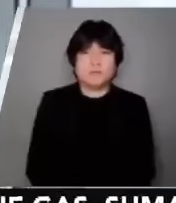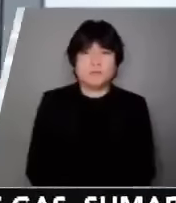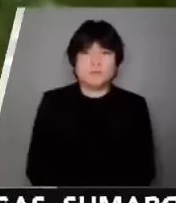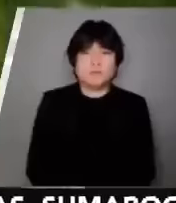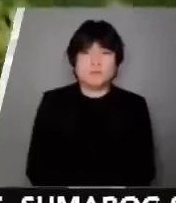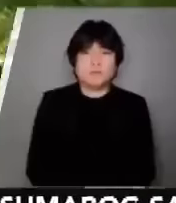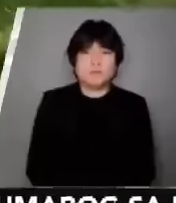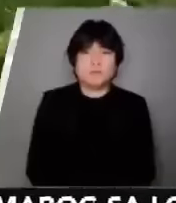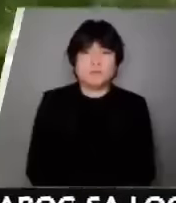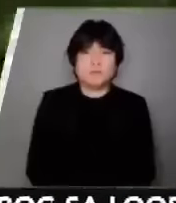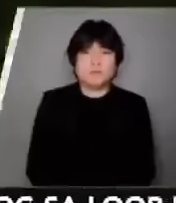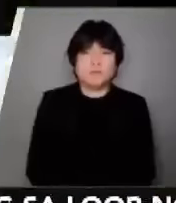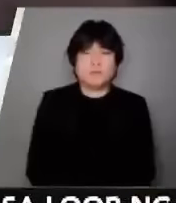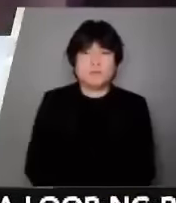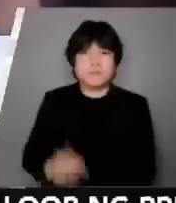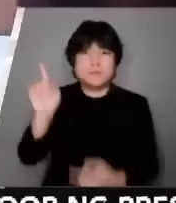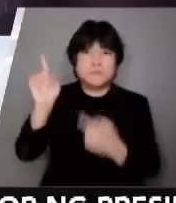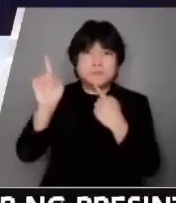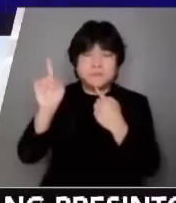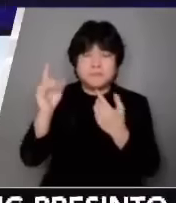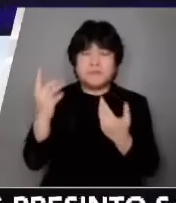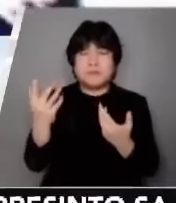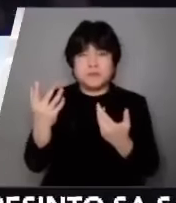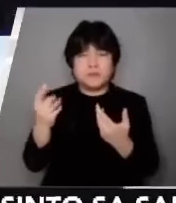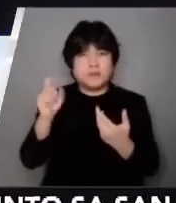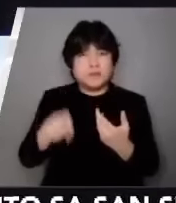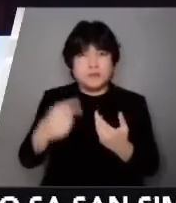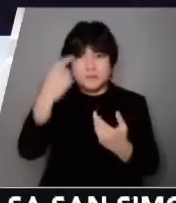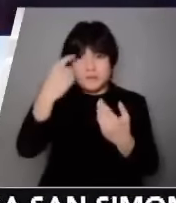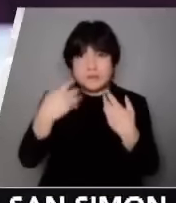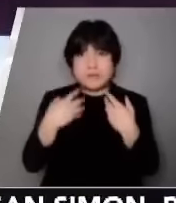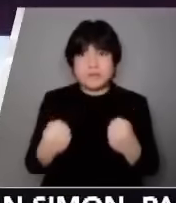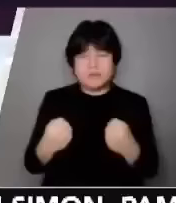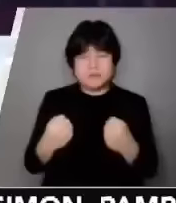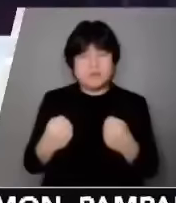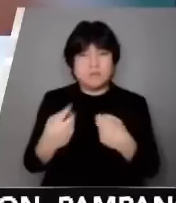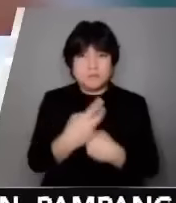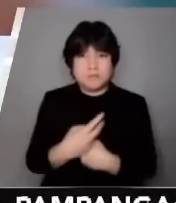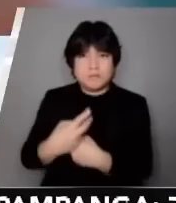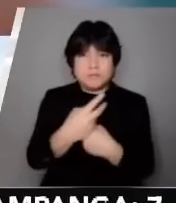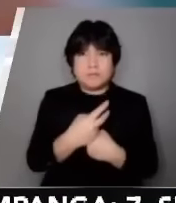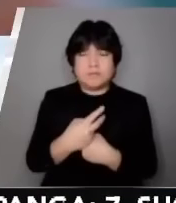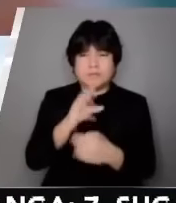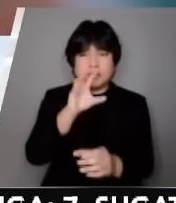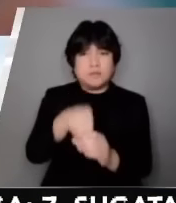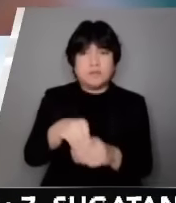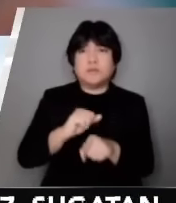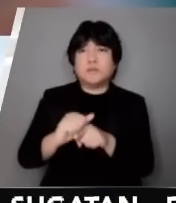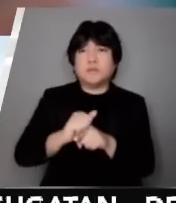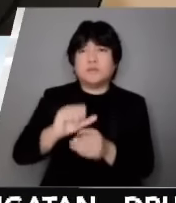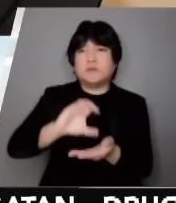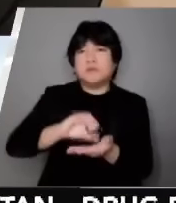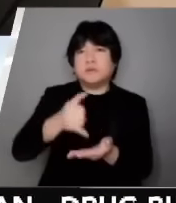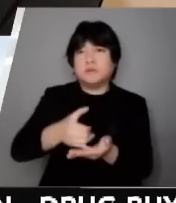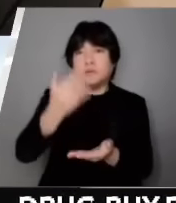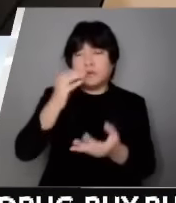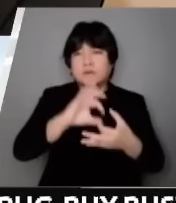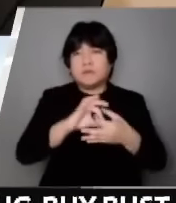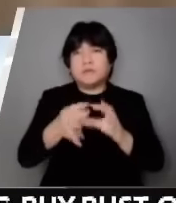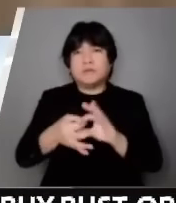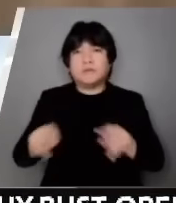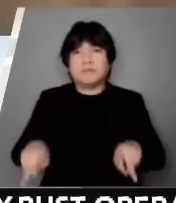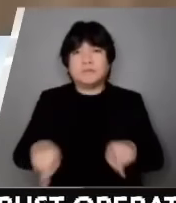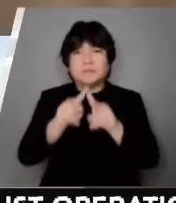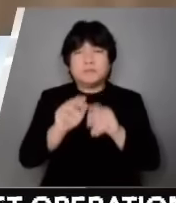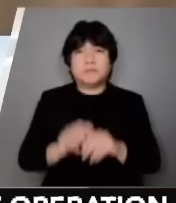Pangangalaga sa mental well-being. Isa raw iyan sa tinutukan sa training ni Carlos Yulo para sa Paris Olympics, ayon sa kanyang